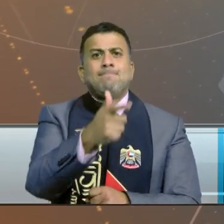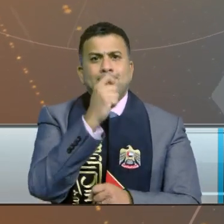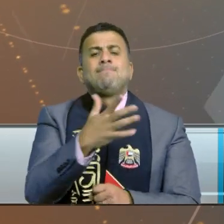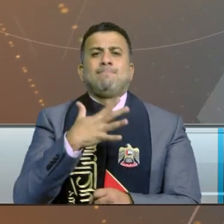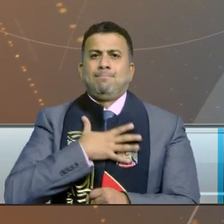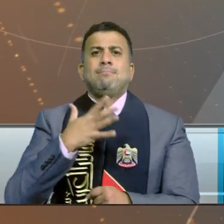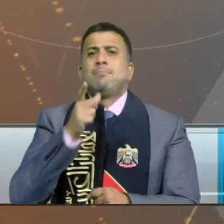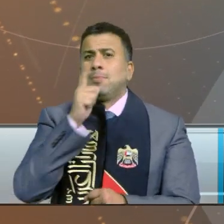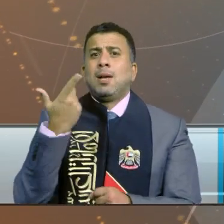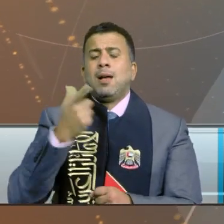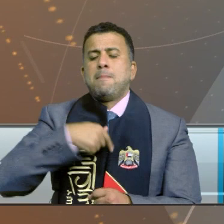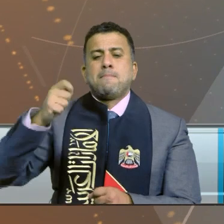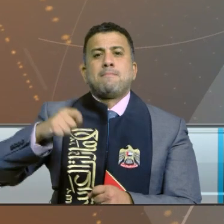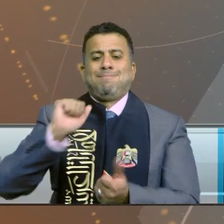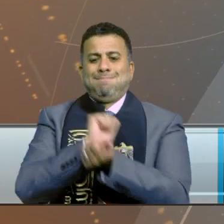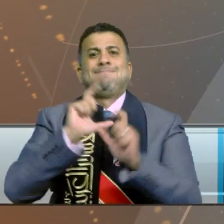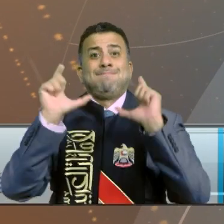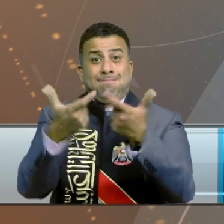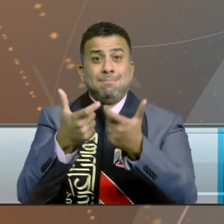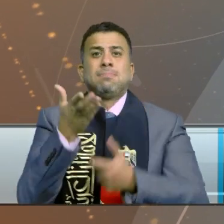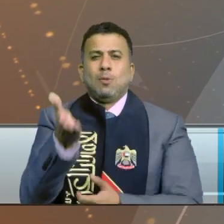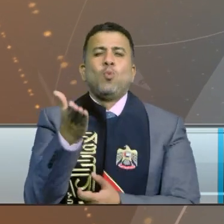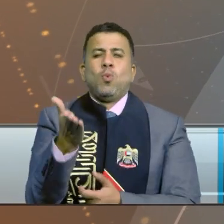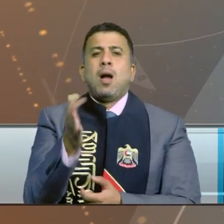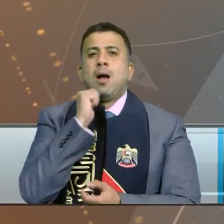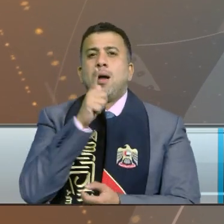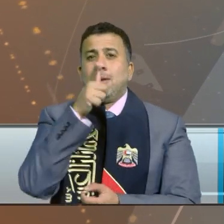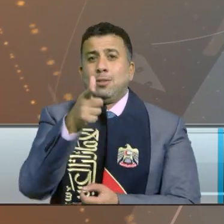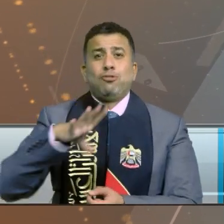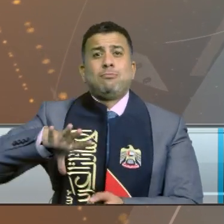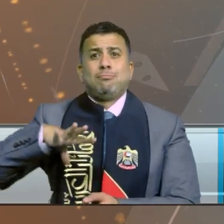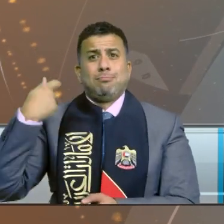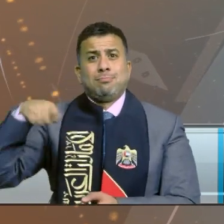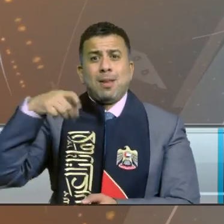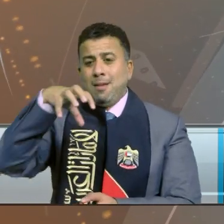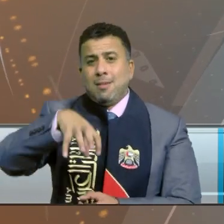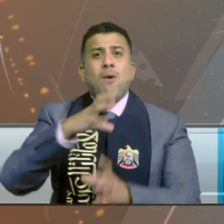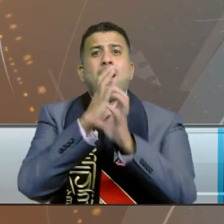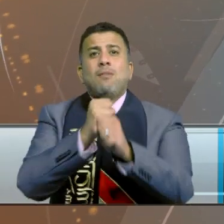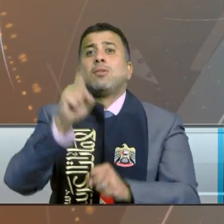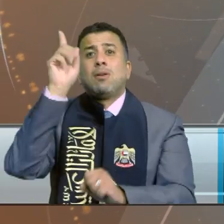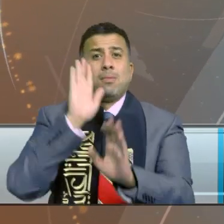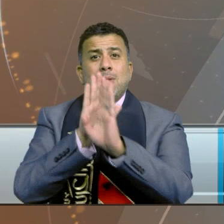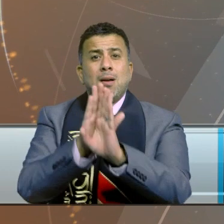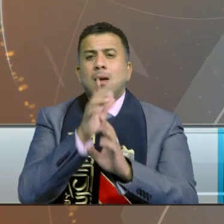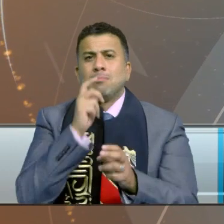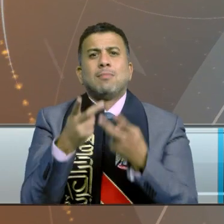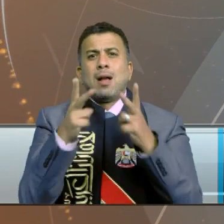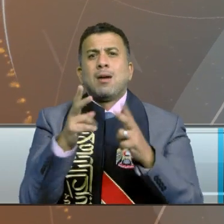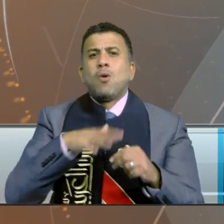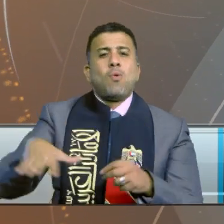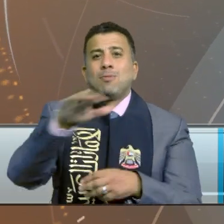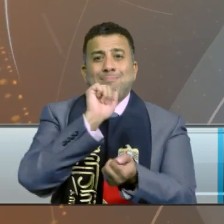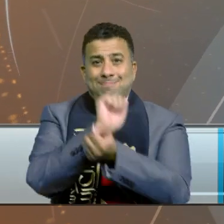عليهم تنفيذا لتلك الاحكام وتاتي مبادره صاحب السمو رئيس الدوله حفظه الله ورعاه اتاحه الفرصه